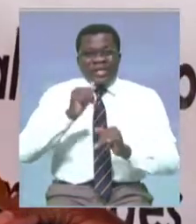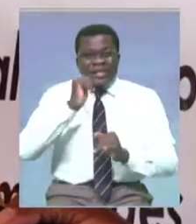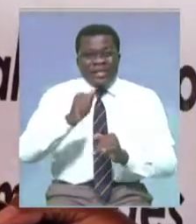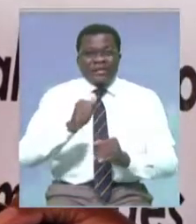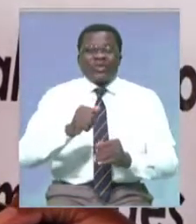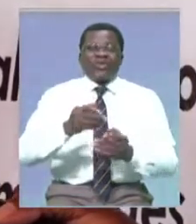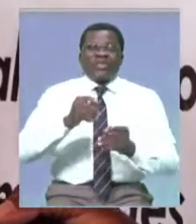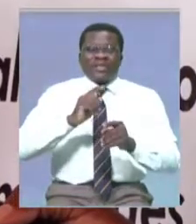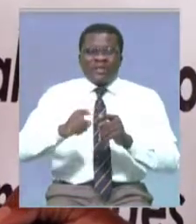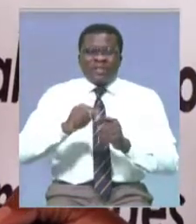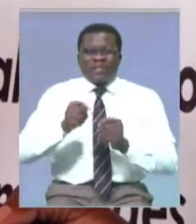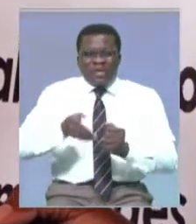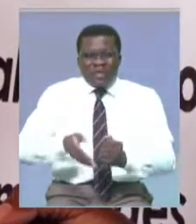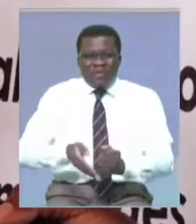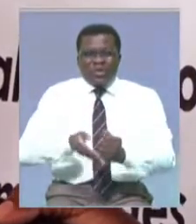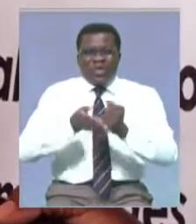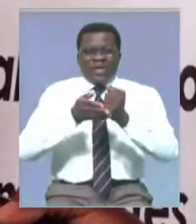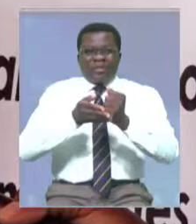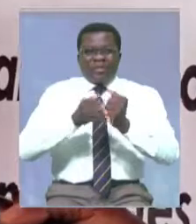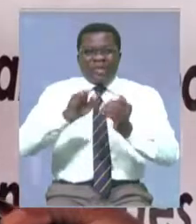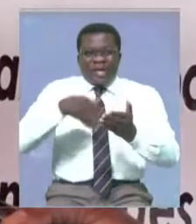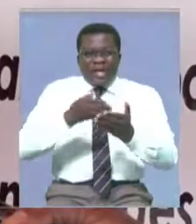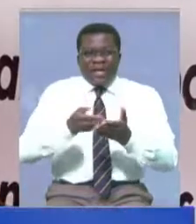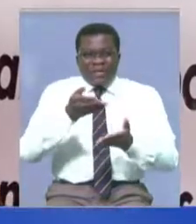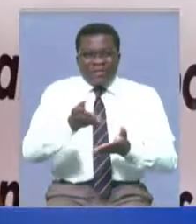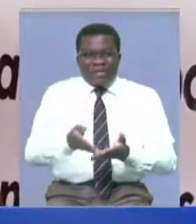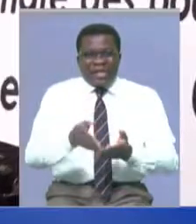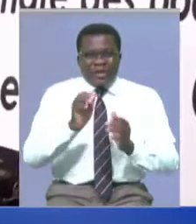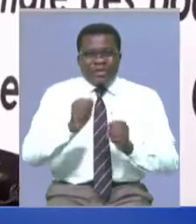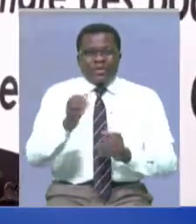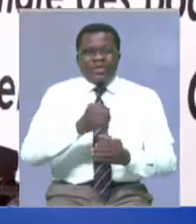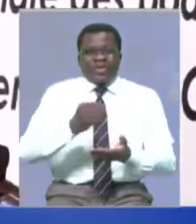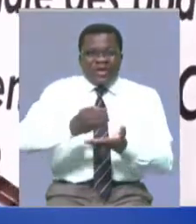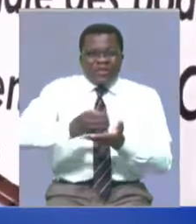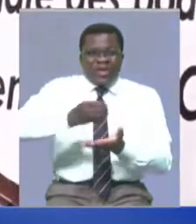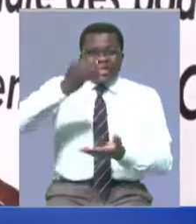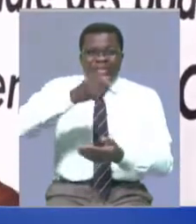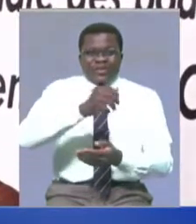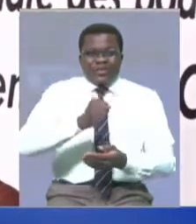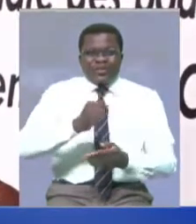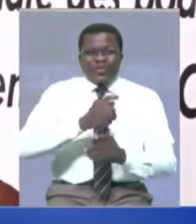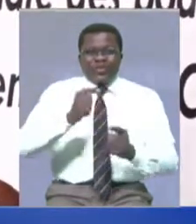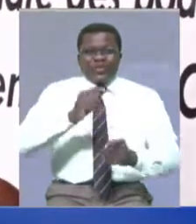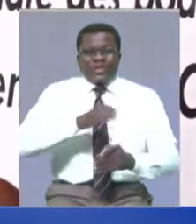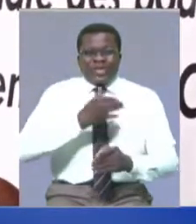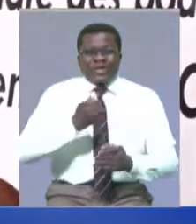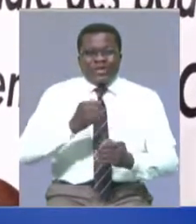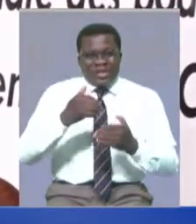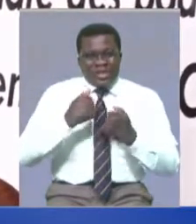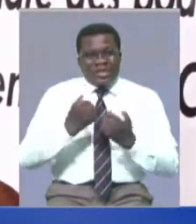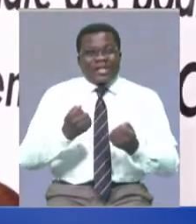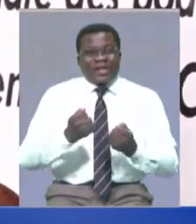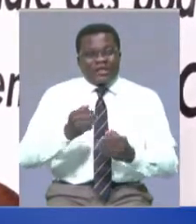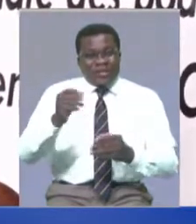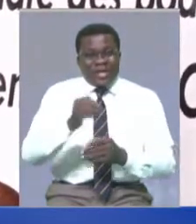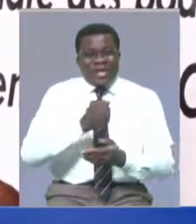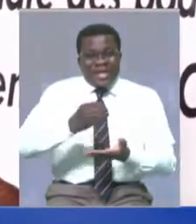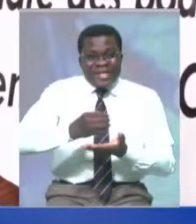surveillant, ils m'ont aidé à accéder à ce niveau et je puisse avoir ce trophée. Je suis très contente d'avoir gagné ce